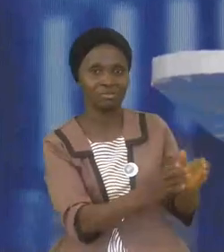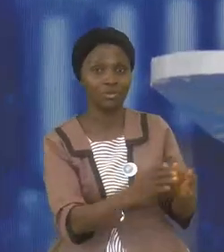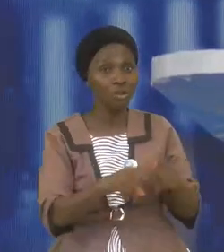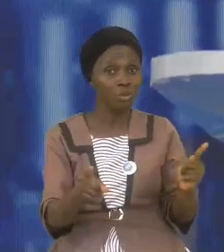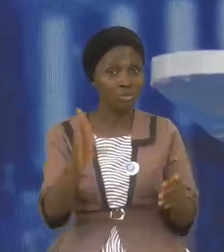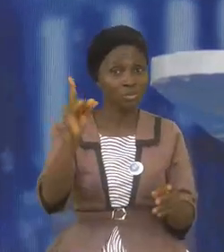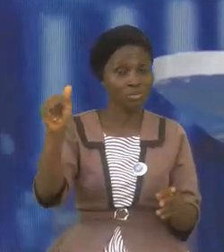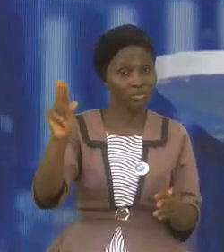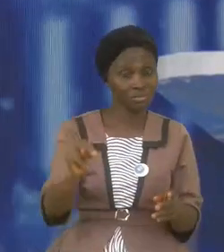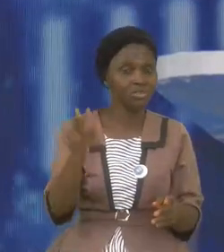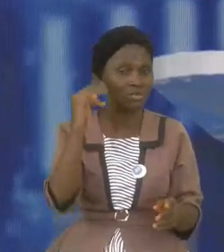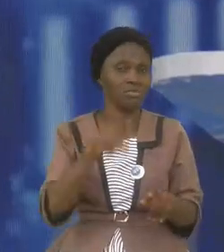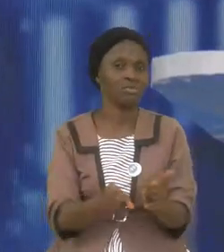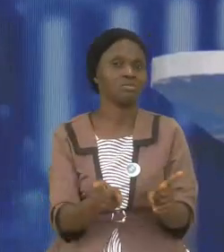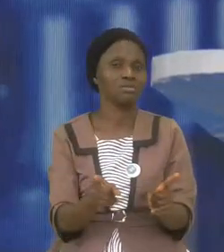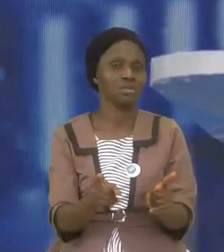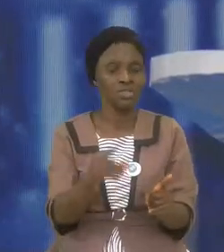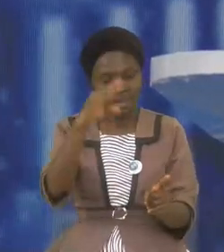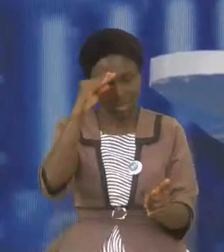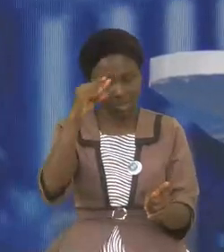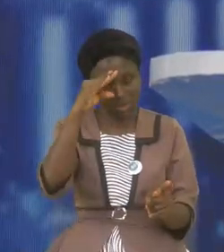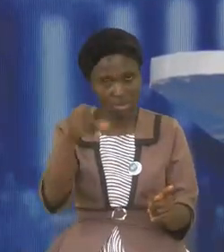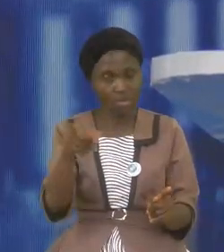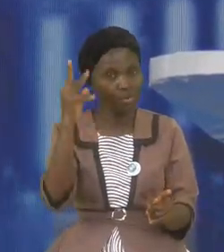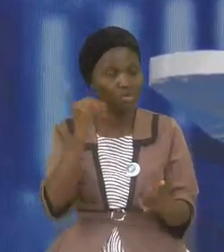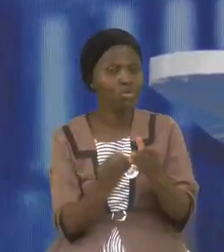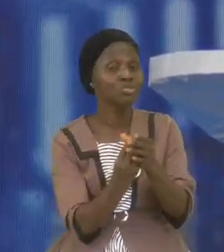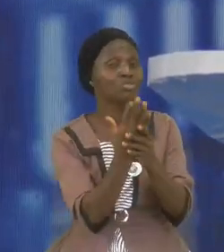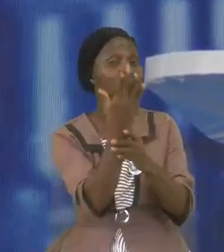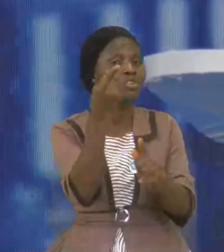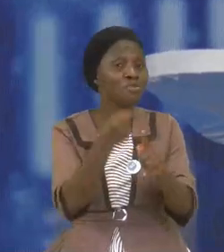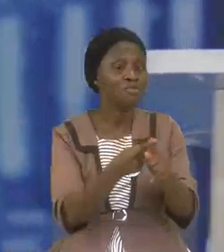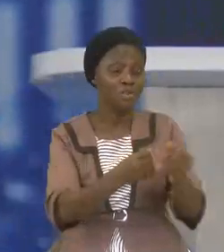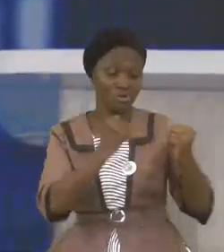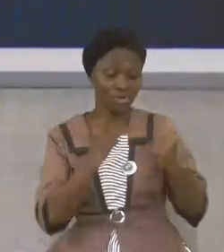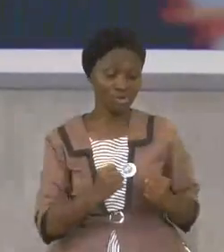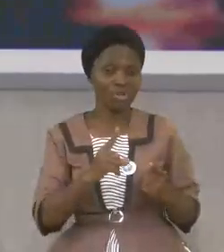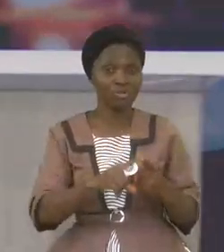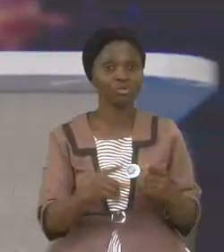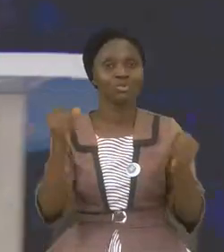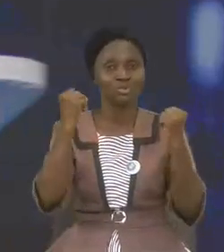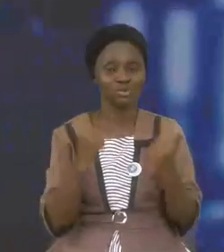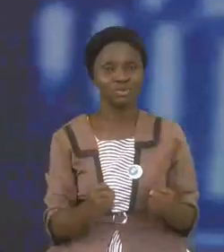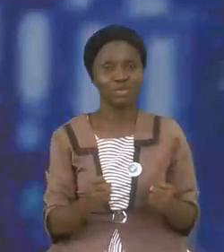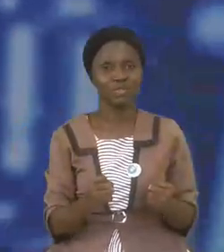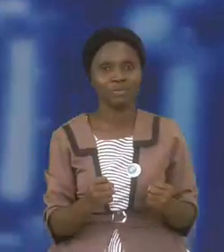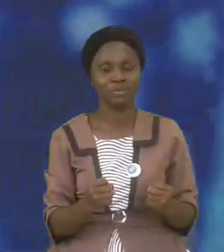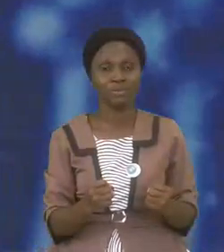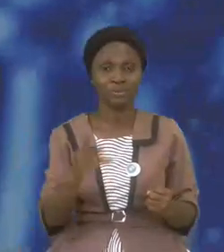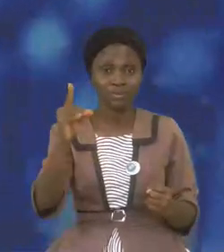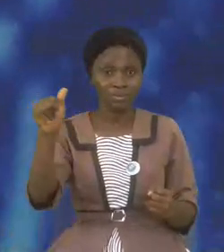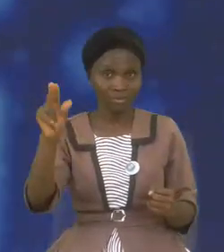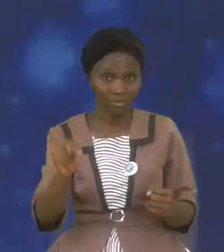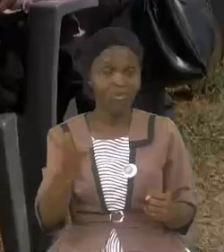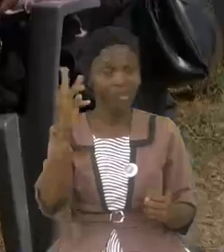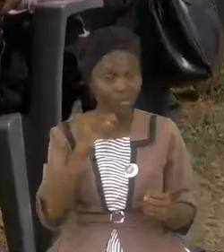montagne, la voie n'est pas facile. Mais pour Daniel, c'est différent. Il allait de force en force et de grâce en grâce. Et il